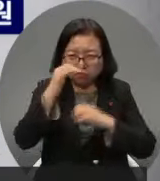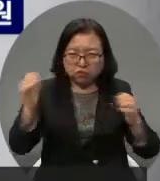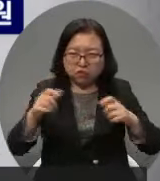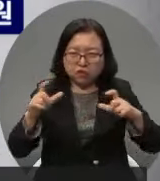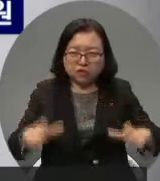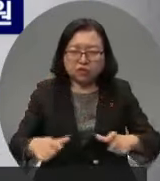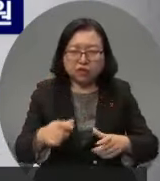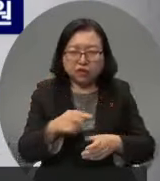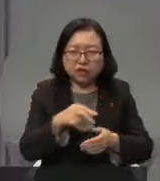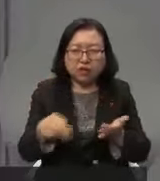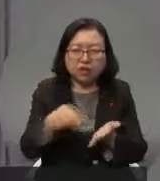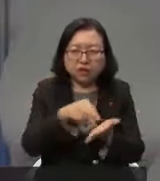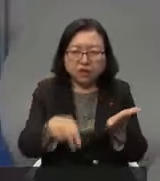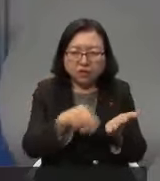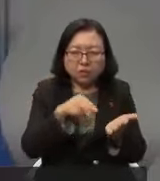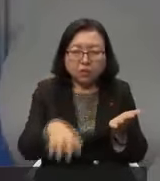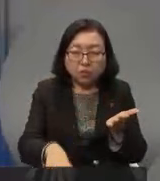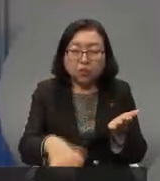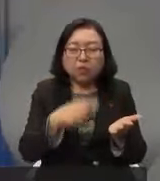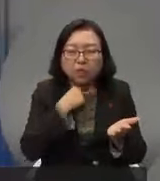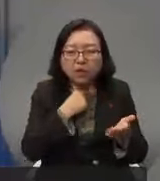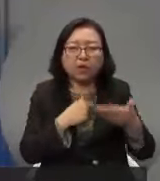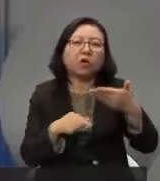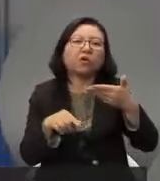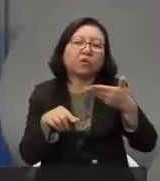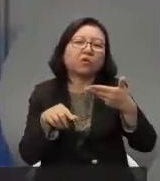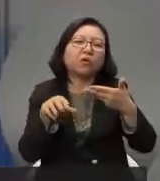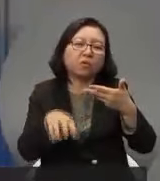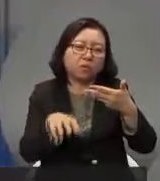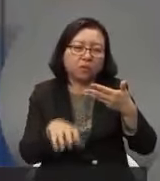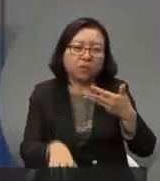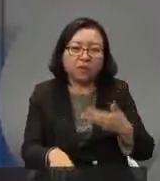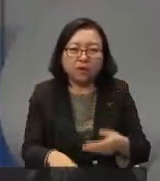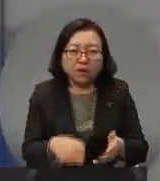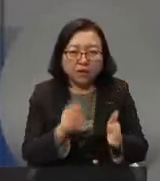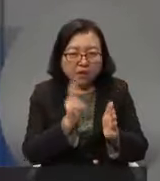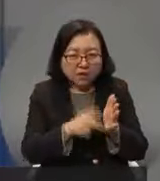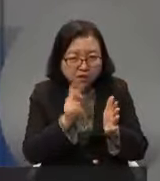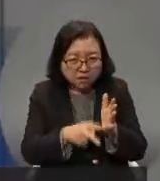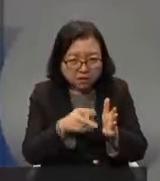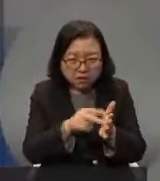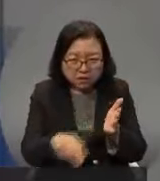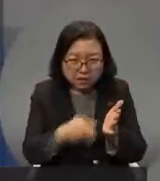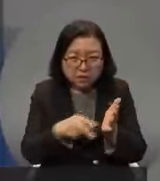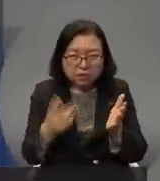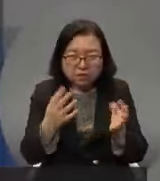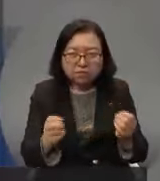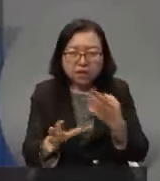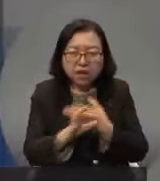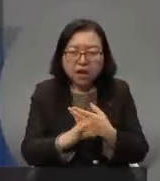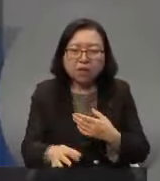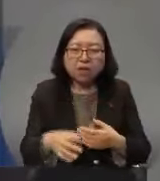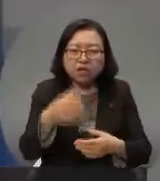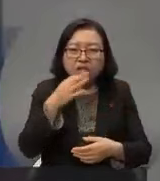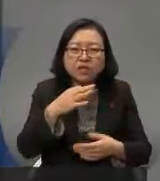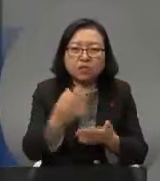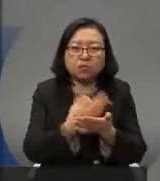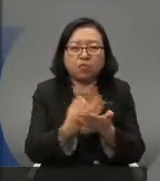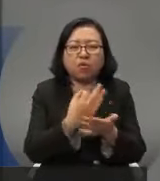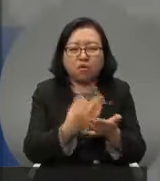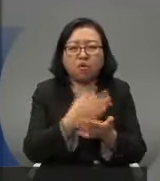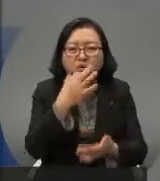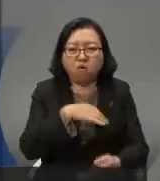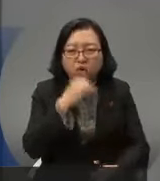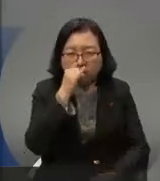개입니다 역이 많으면 많을수록 수익성은 올라갑니다 민자의 수익성을 보려면 역에 대해서 막 이렇게